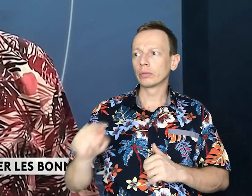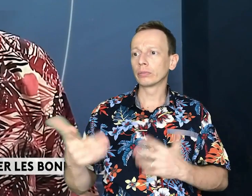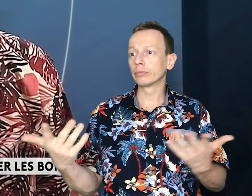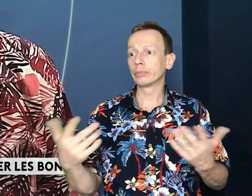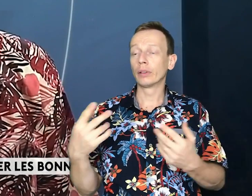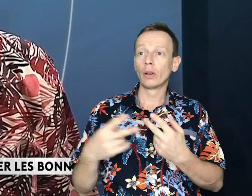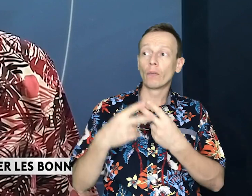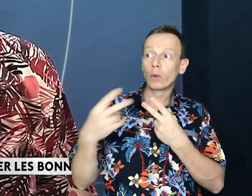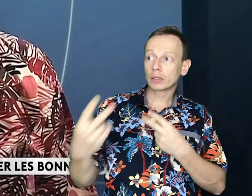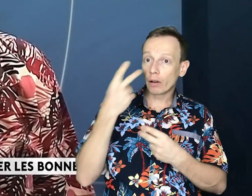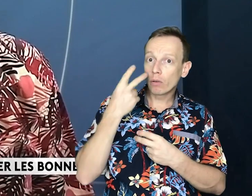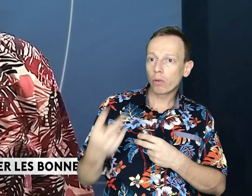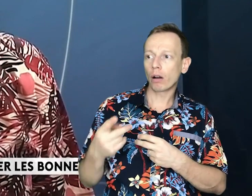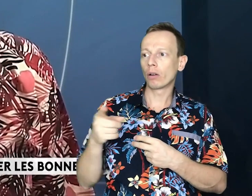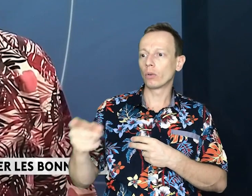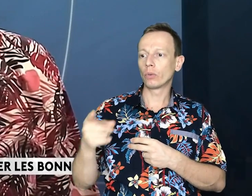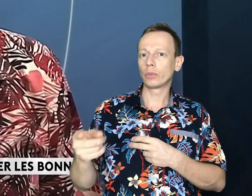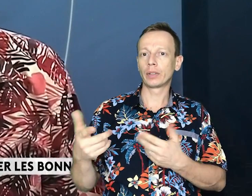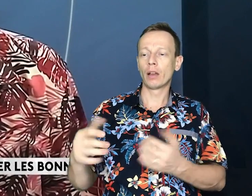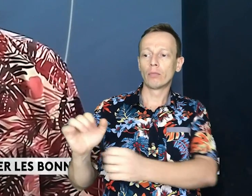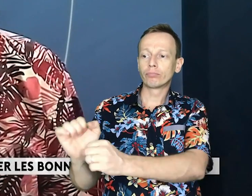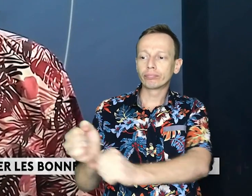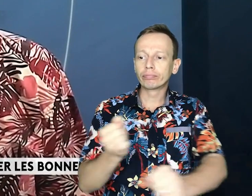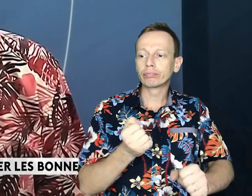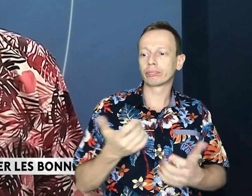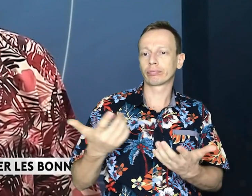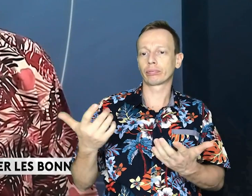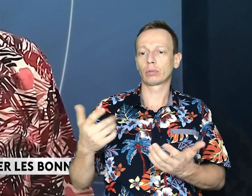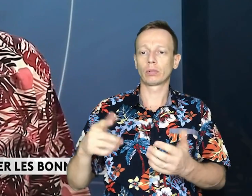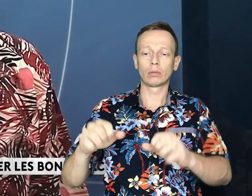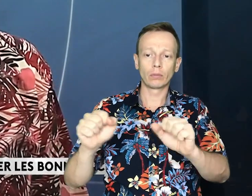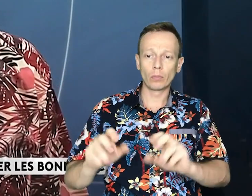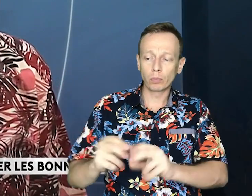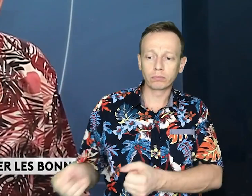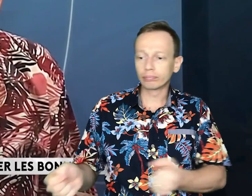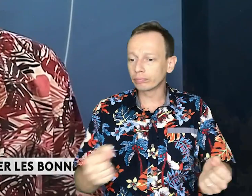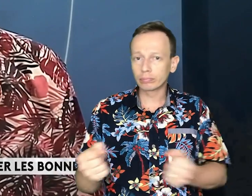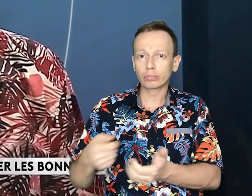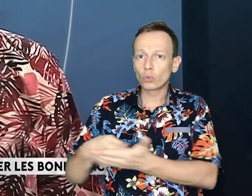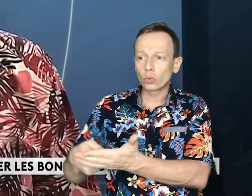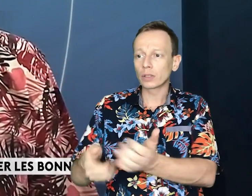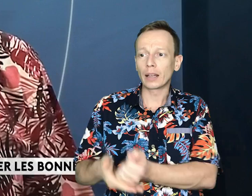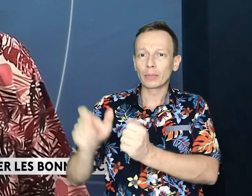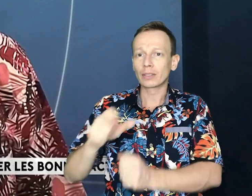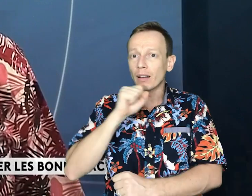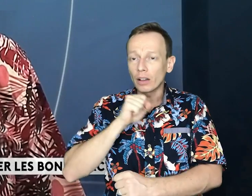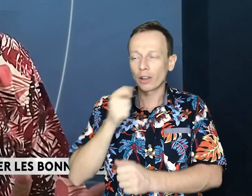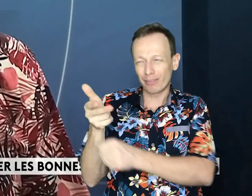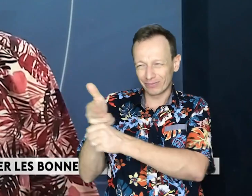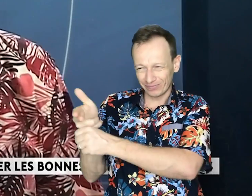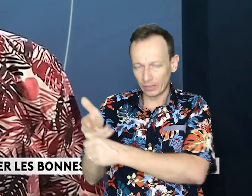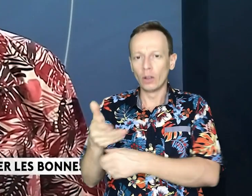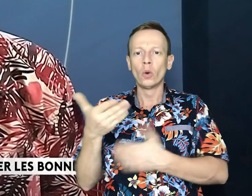débrousser la cour d'une personne âgée ou faire ses courses. C'est par exemple un jeune qui aiderait le mercredi après-midi à traverser la route à un touriste ou